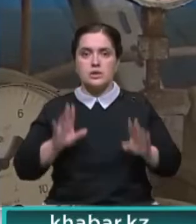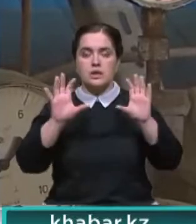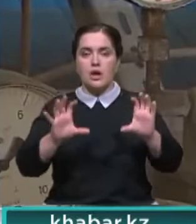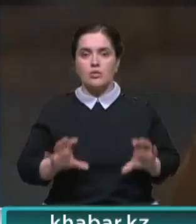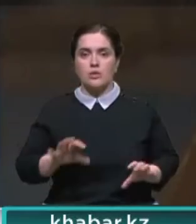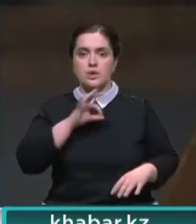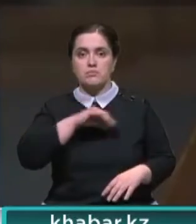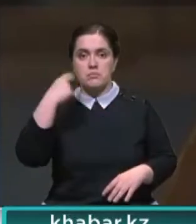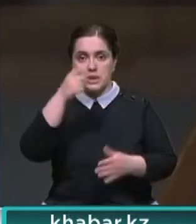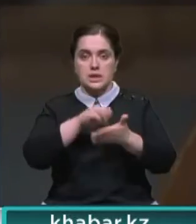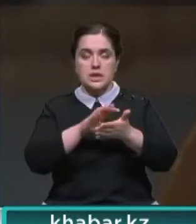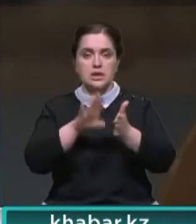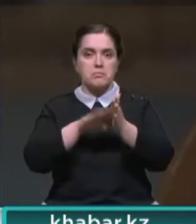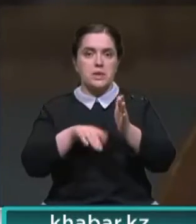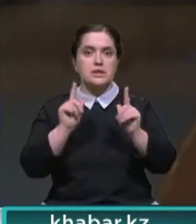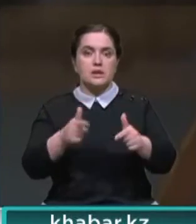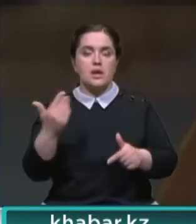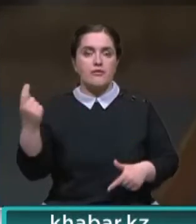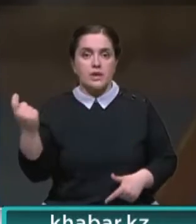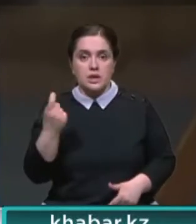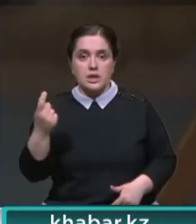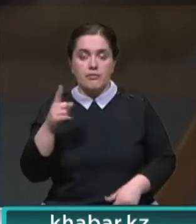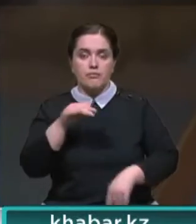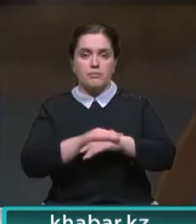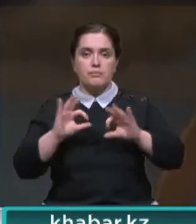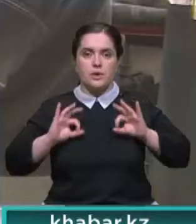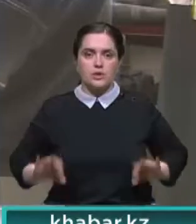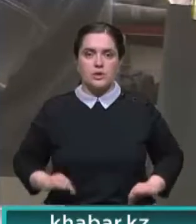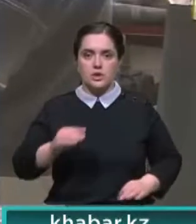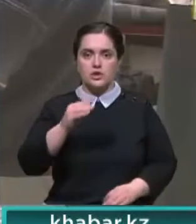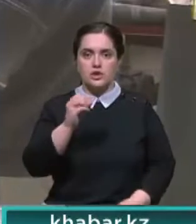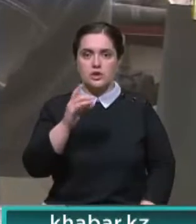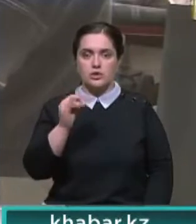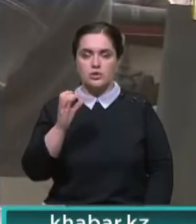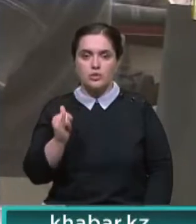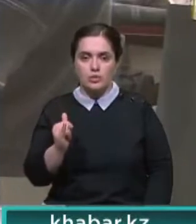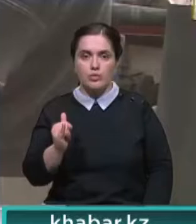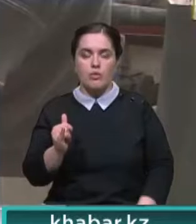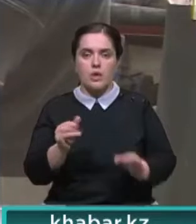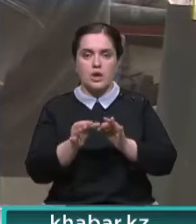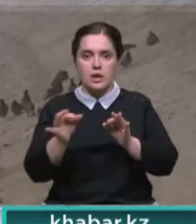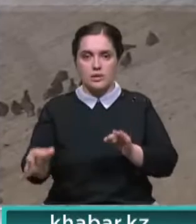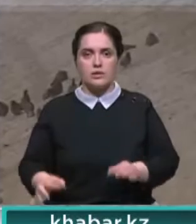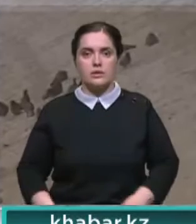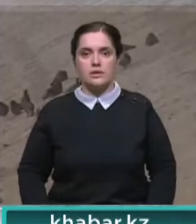использовании персональных данных без согласия их владельцев. Это выявила прокуратура Житосусского района.